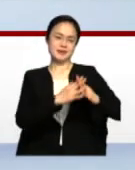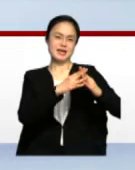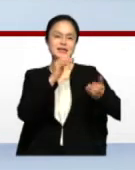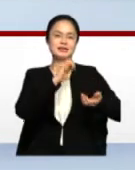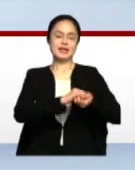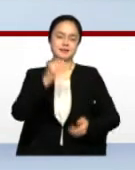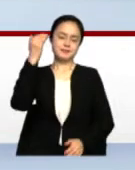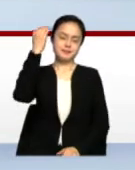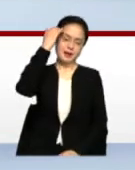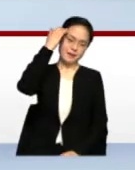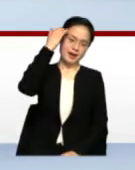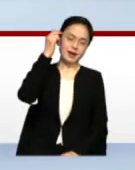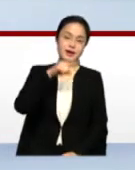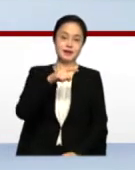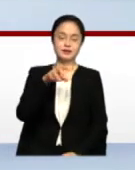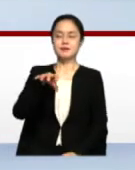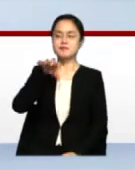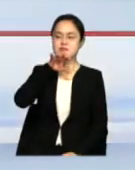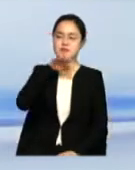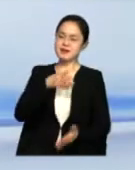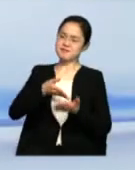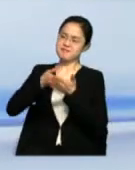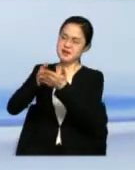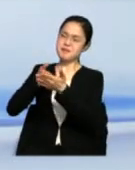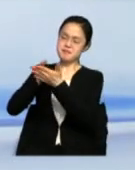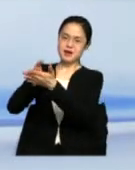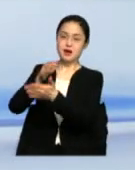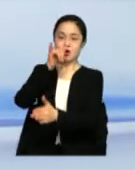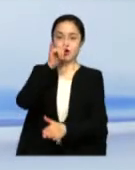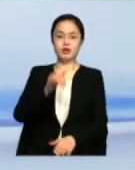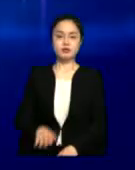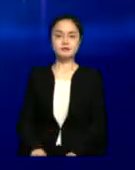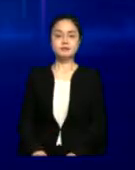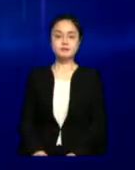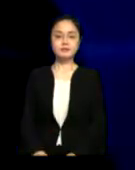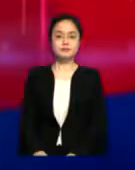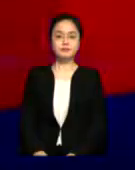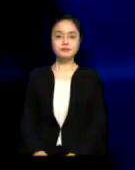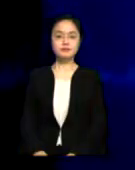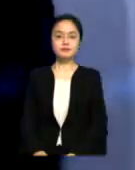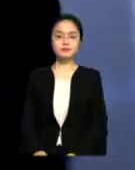국회의원을 향해 대책마련을 요구하고 있습니다 박선화 기자의 보돕니다